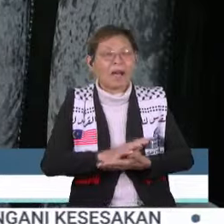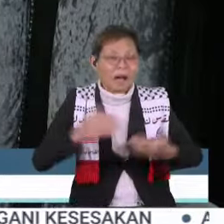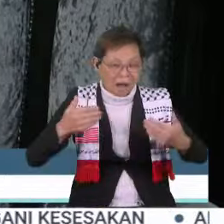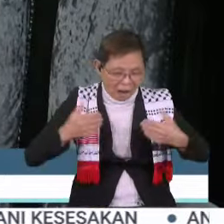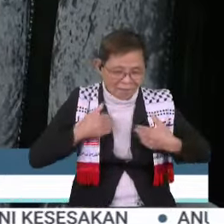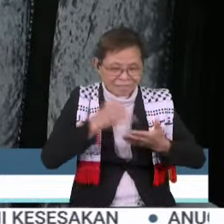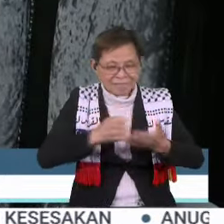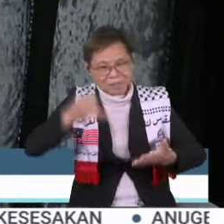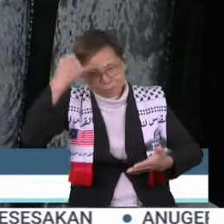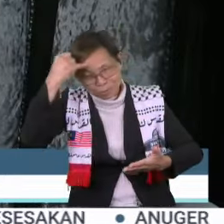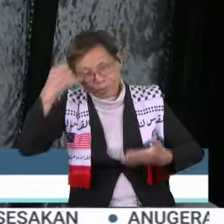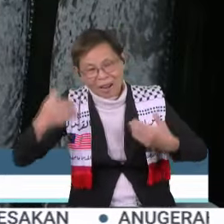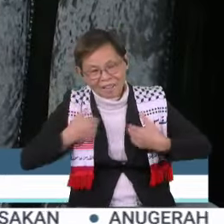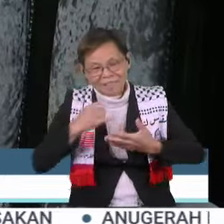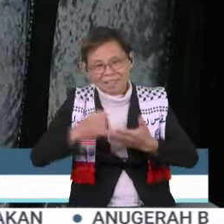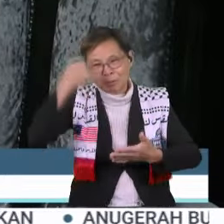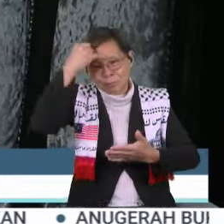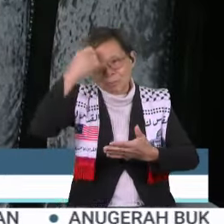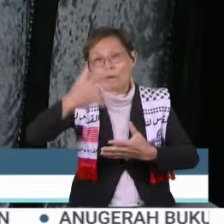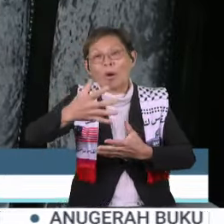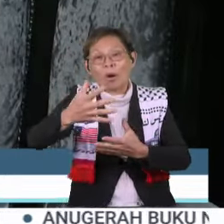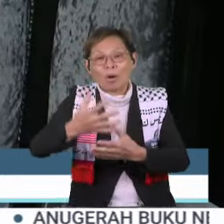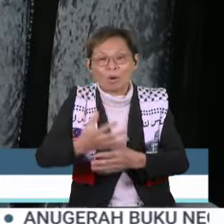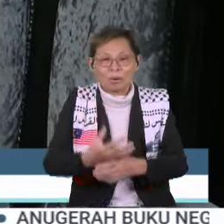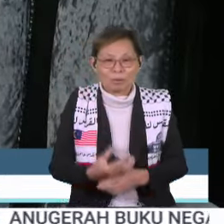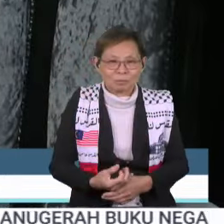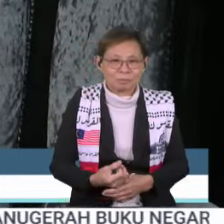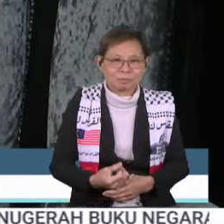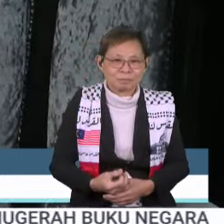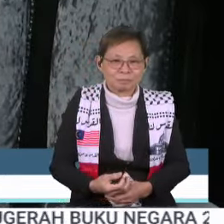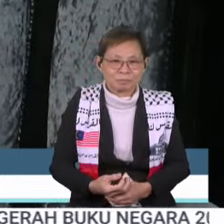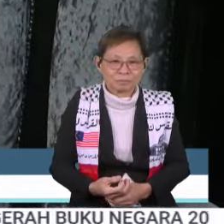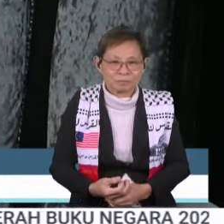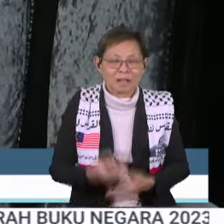ilmunya. Dan dalam mendapatkan ilmu, ada